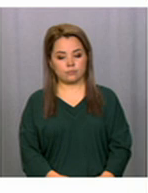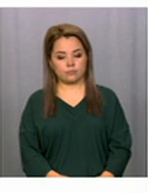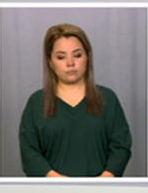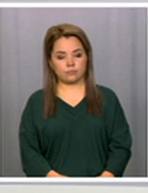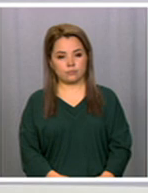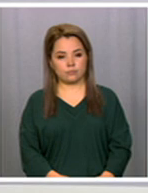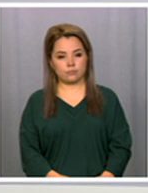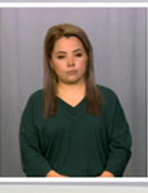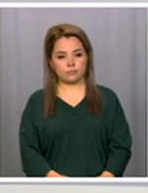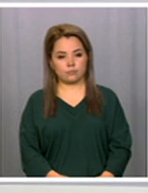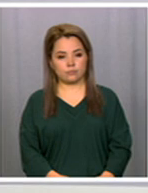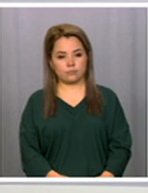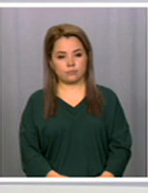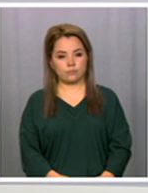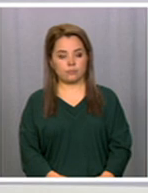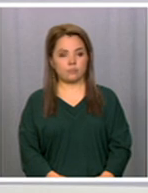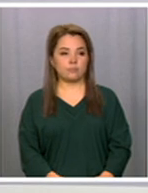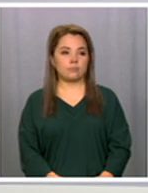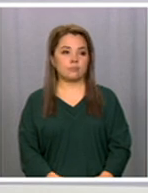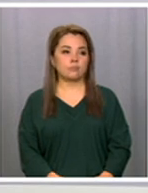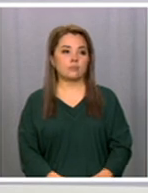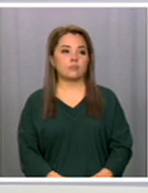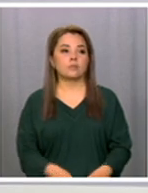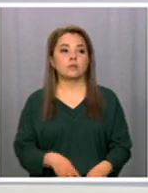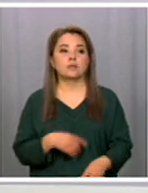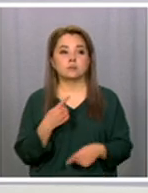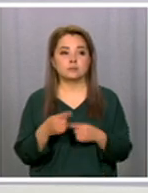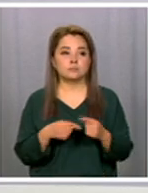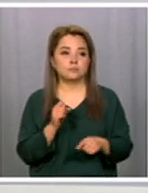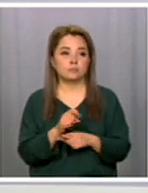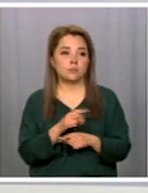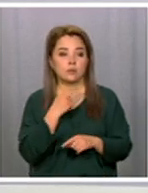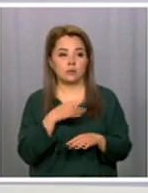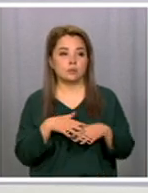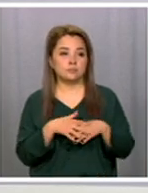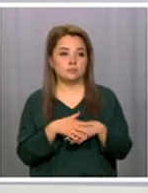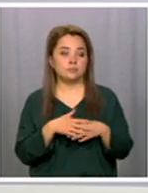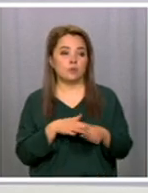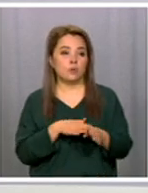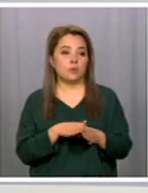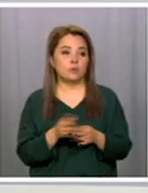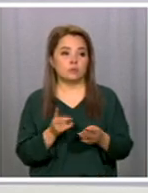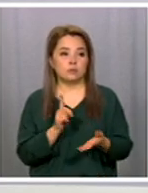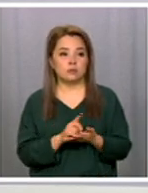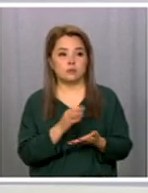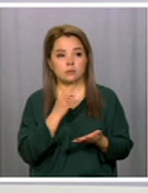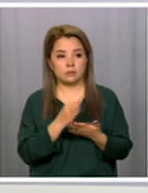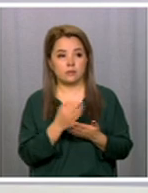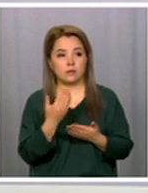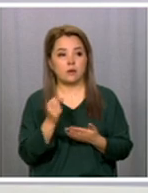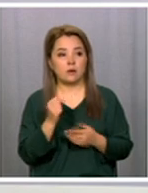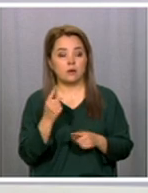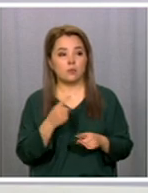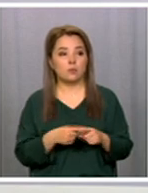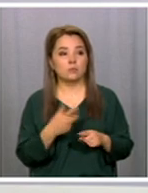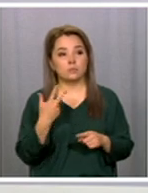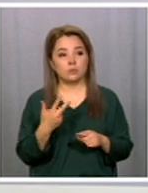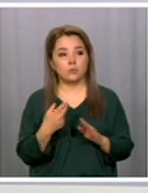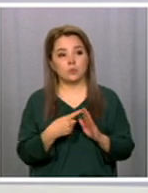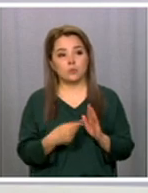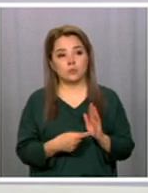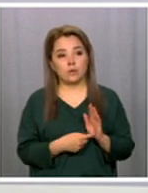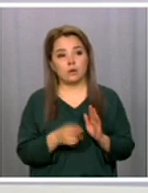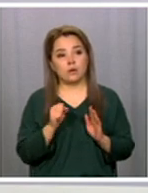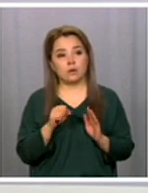дәрежесі. Келесі тапсырманы орындаймыз. Амалды орындаңыз. А қосылған 3 бөлінген